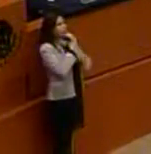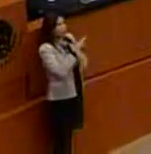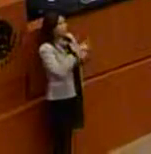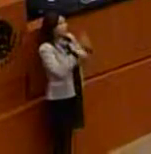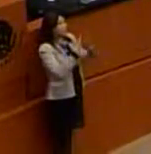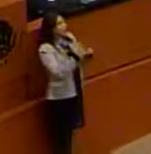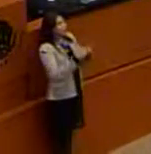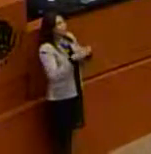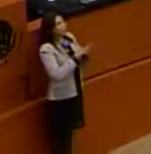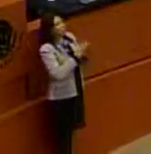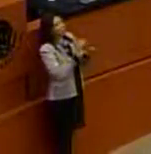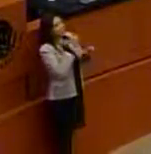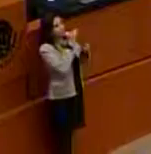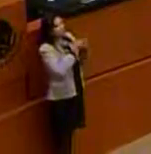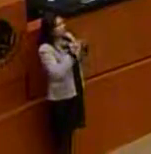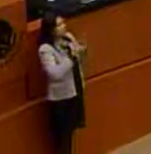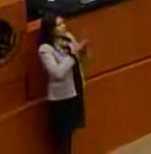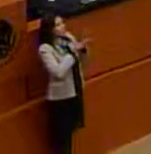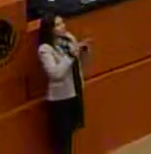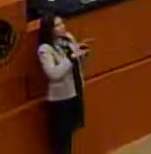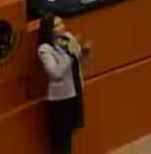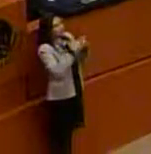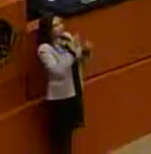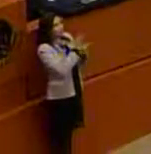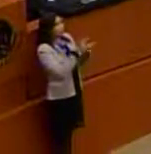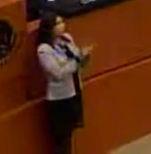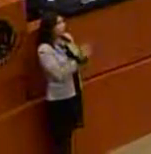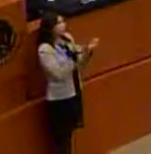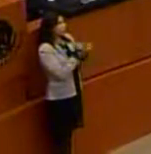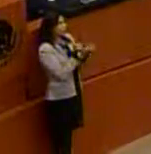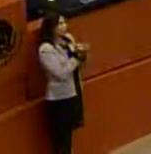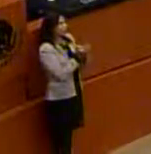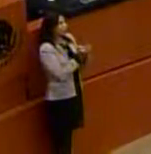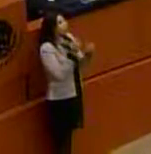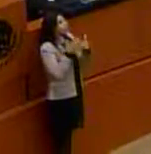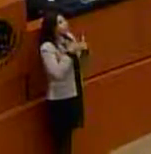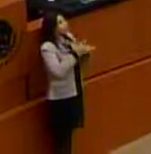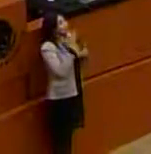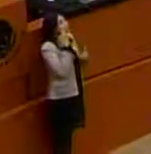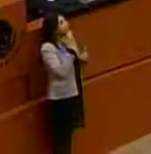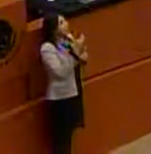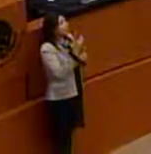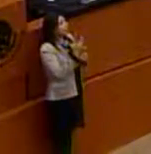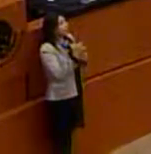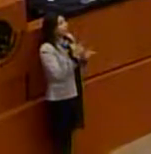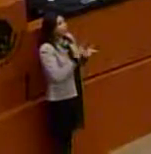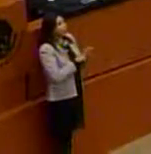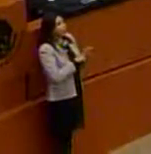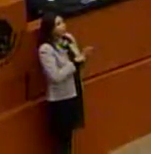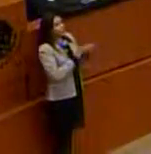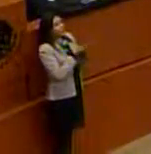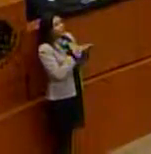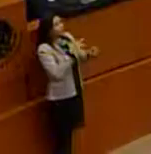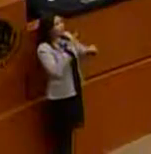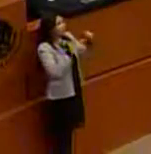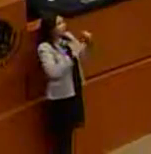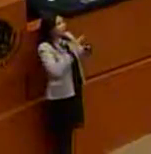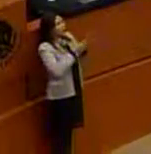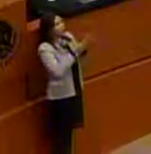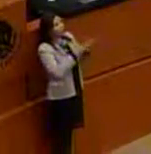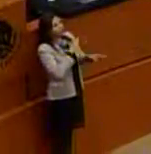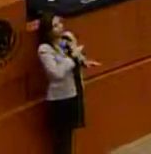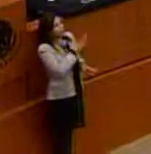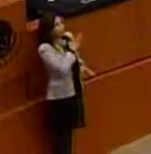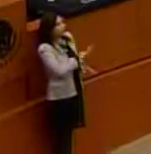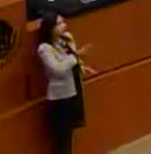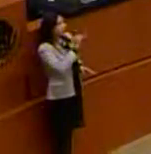leur motivation à l'insertion. À partir du moment où les classes moyennes disposent de la liberté de refuser un travail, si ces conditions ne